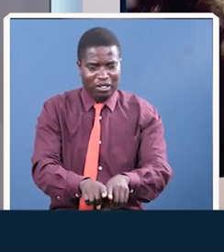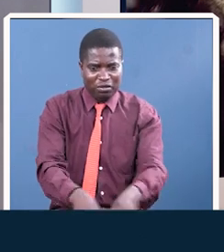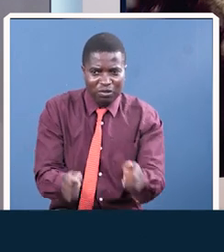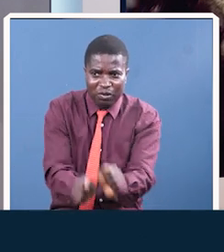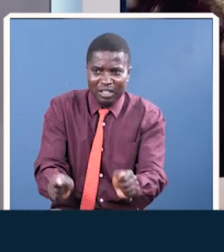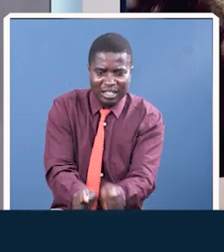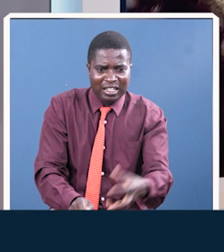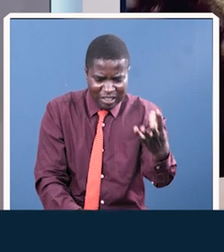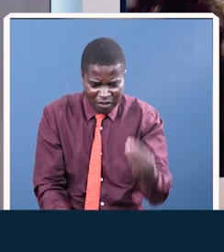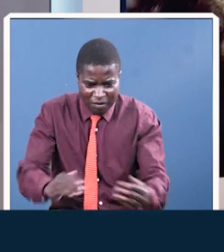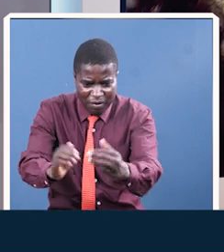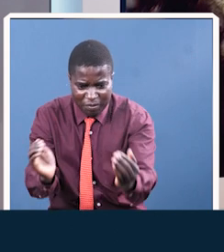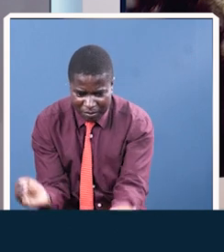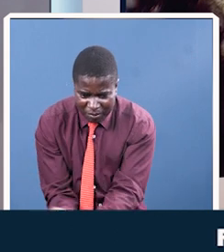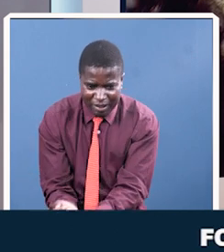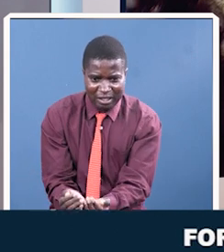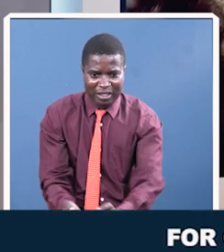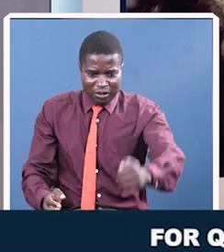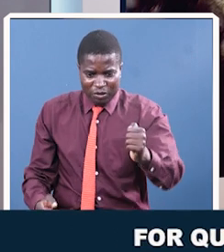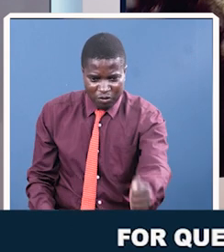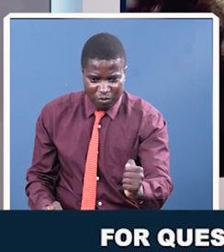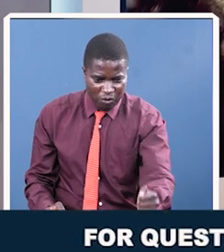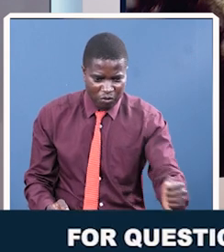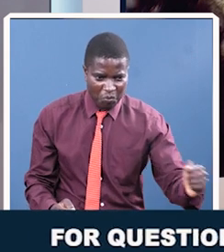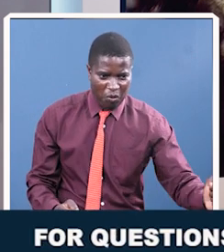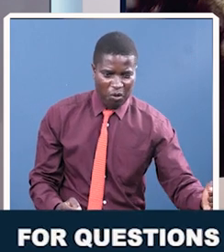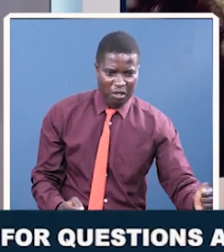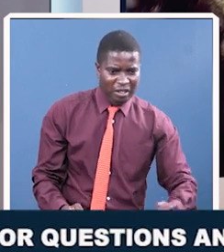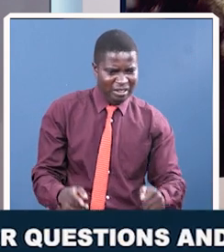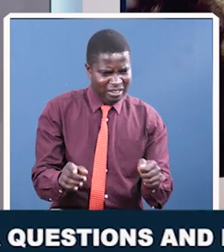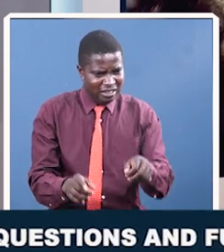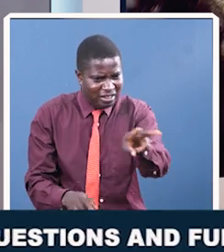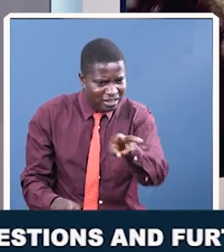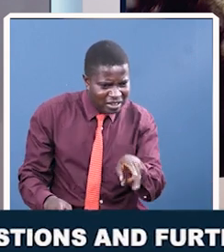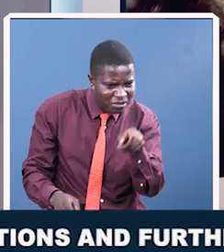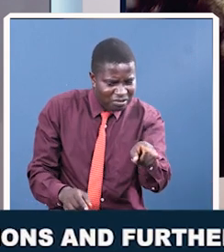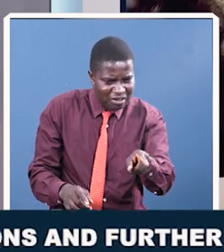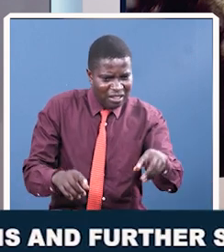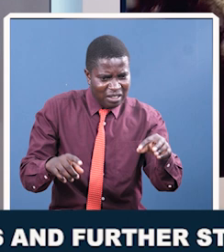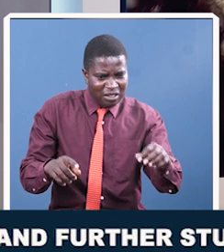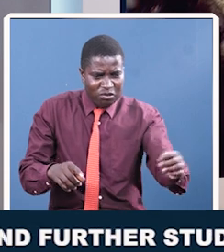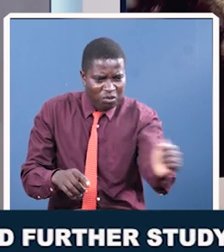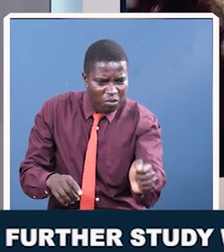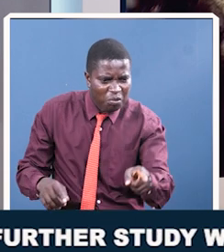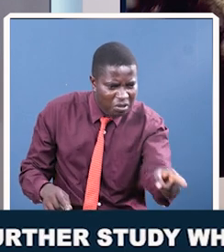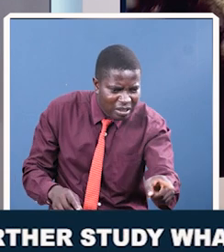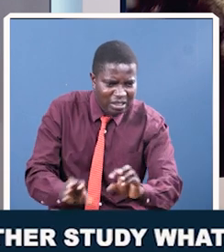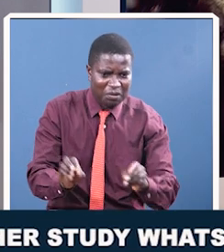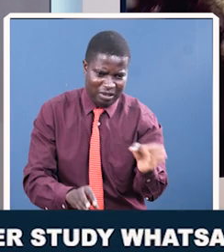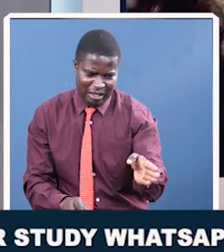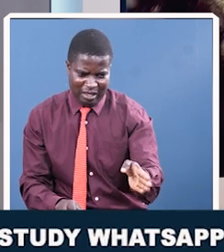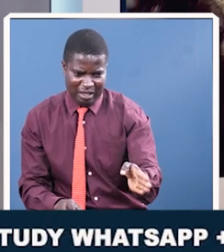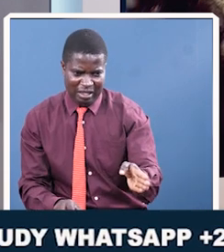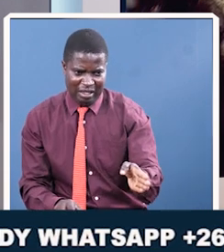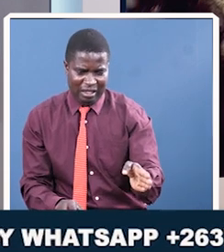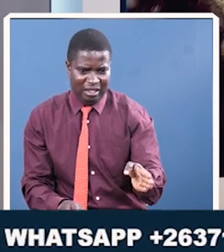ine mbiya nehari netsvimbo. Tarisawo kuti pana uyu hapano here mbiya, hari netsvimbo. Ukaenda